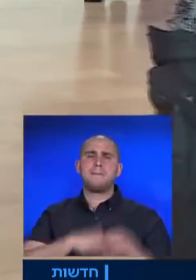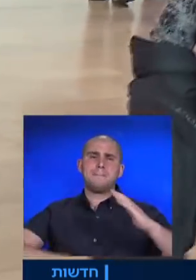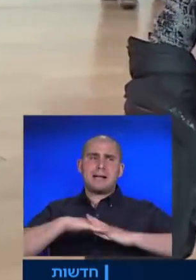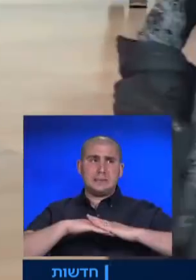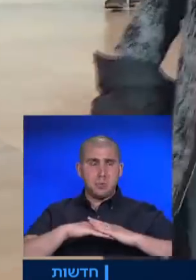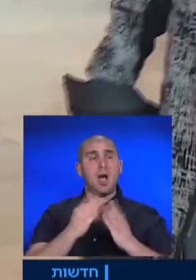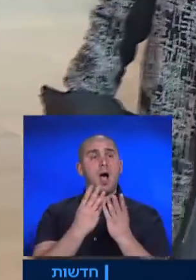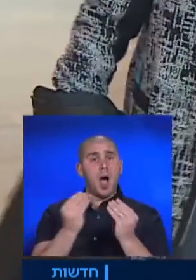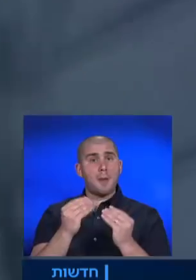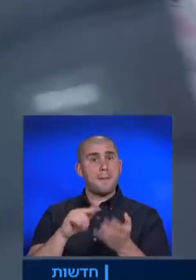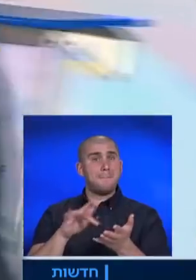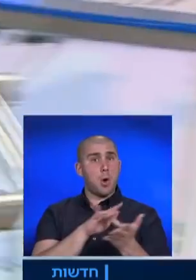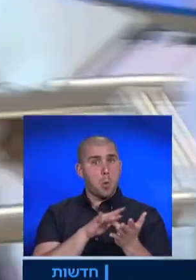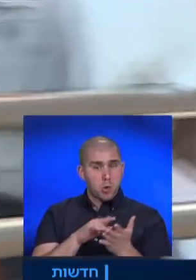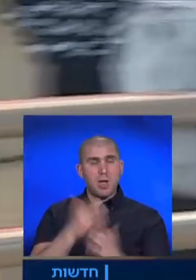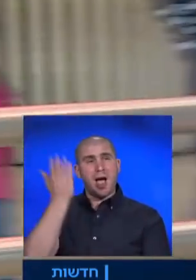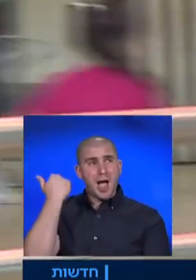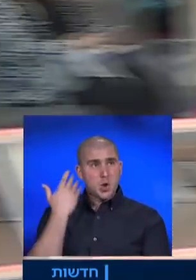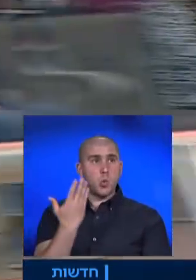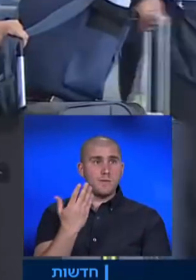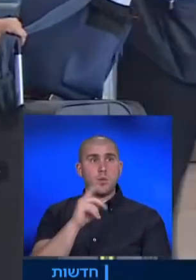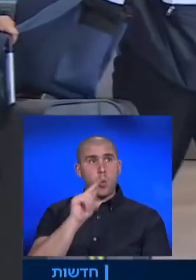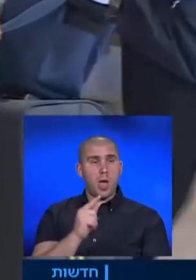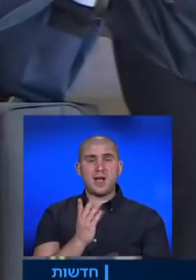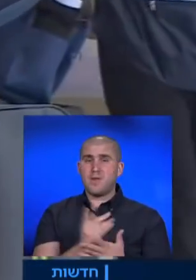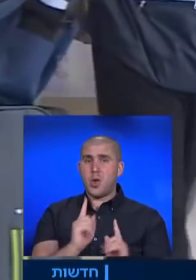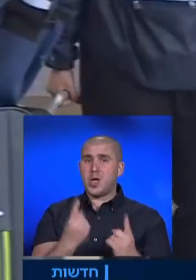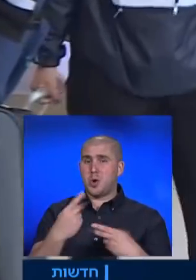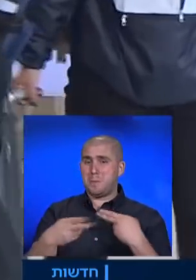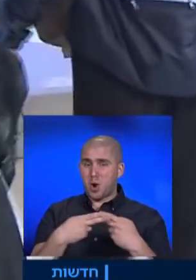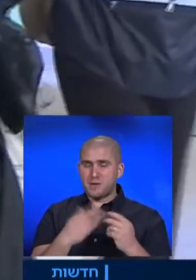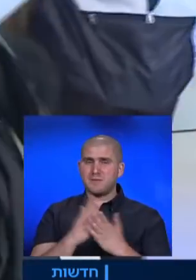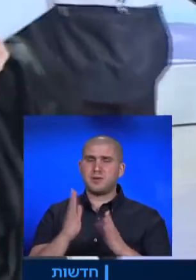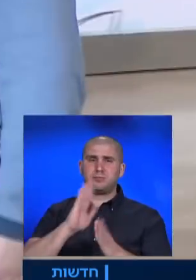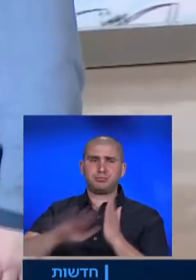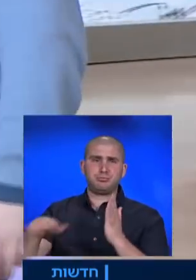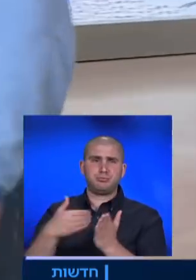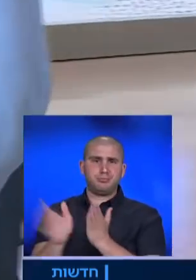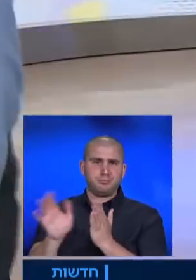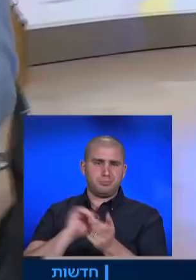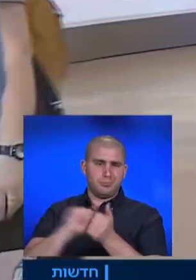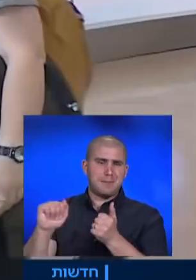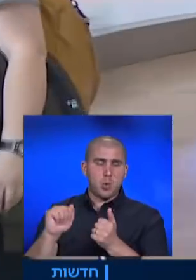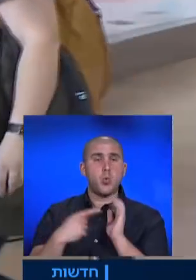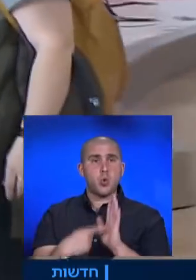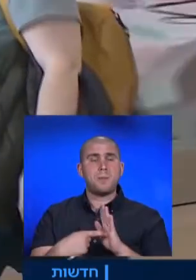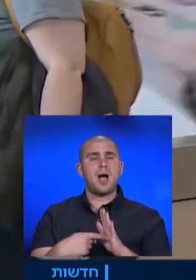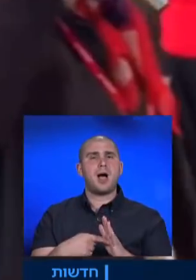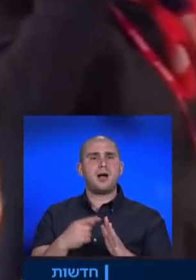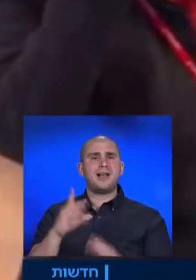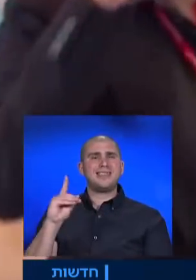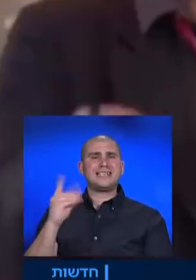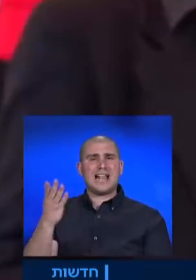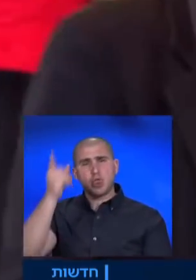יעדים שהיו וככל הנראה לא היו בתקופה הקרובה, פשוט ירדו ממצבת הטיסות. יעדים למשל כמו דיסלדורף או דבלין